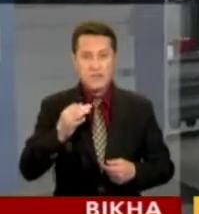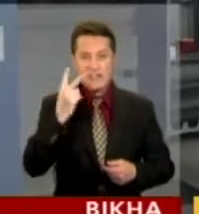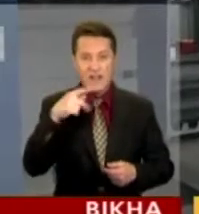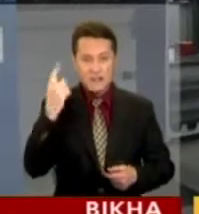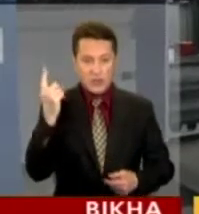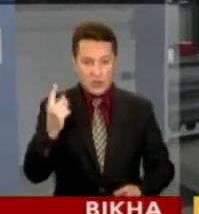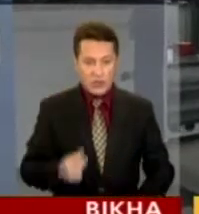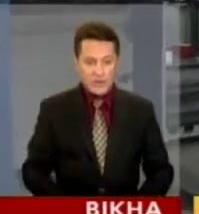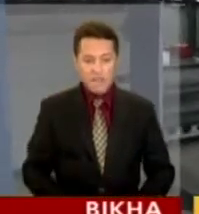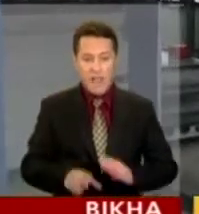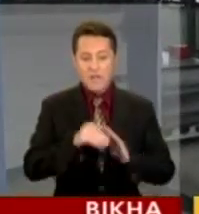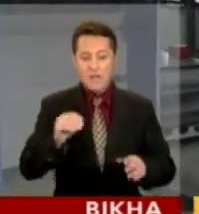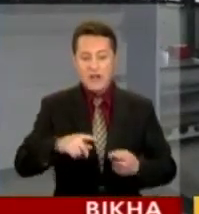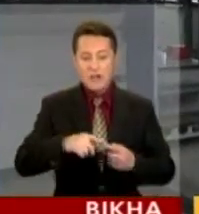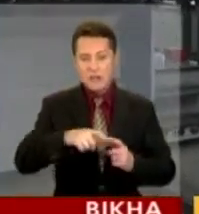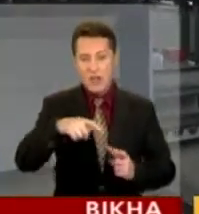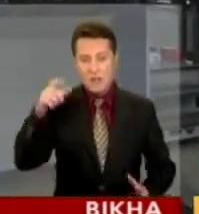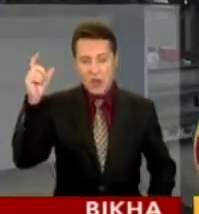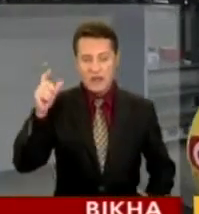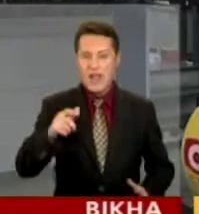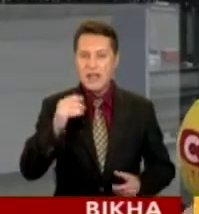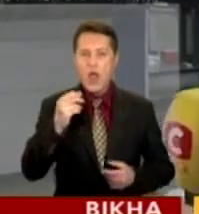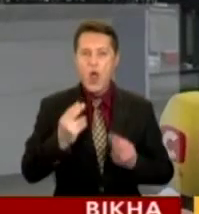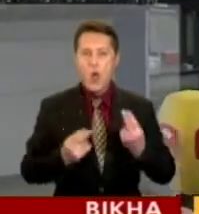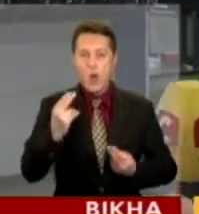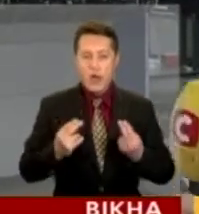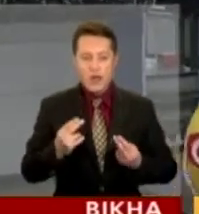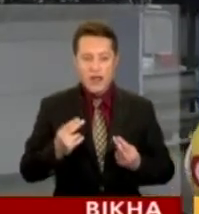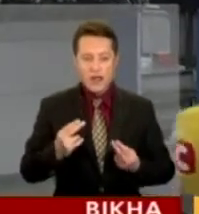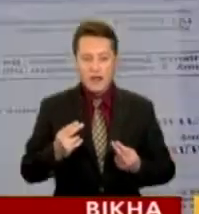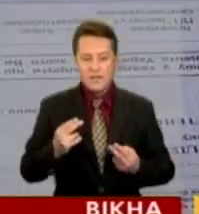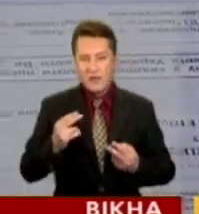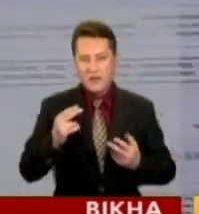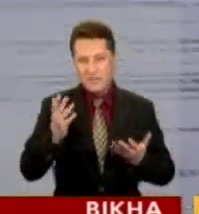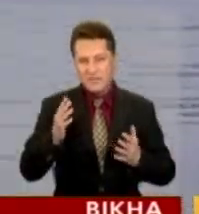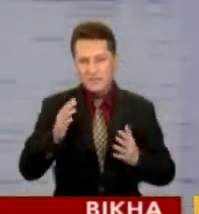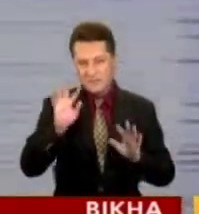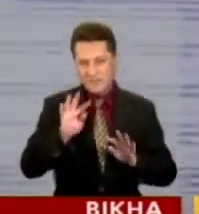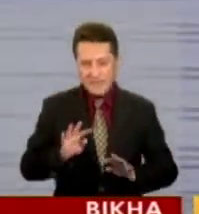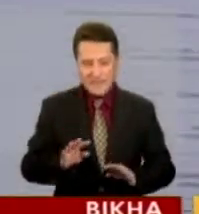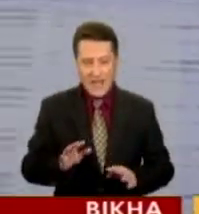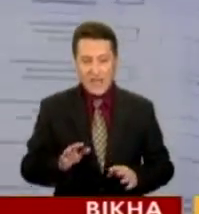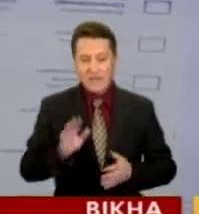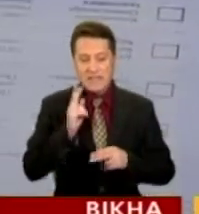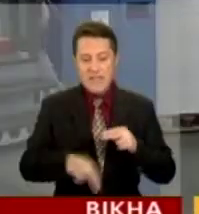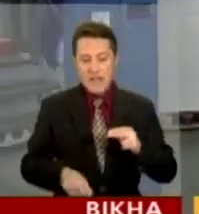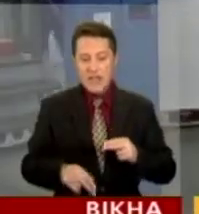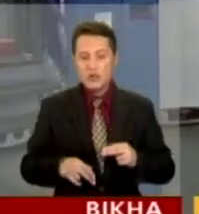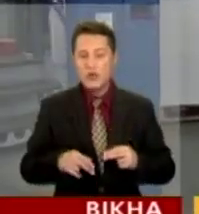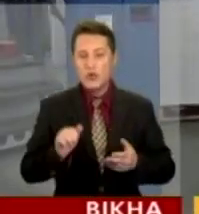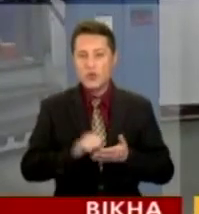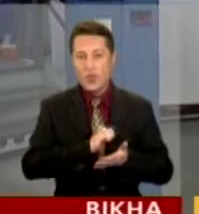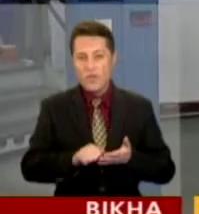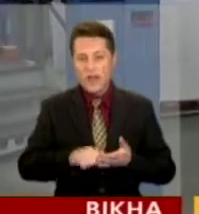цього разу виборчі бюлетені матимуть колір з дуже милозвучною назвою охристо бузковий їх вже закінчують друкувати і в неділю